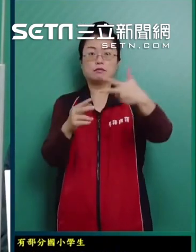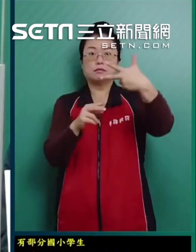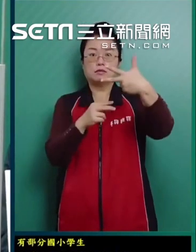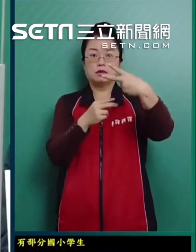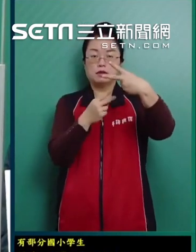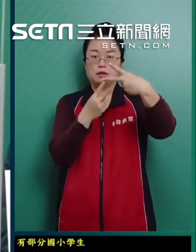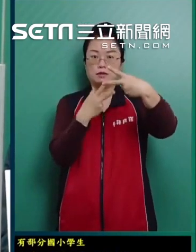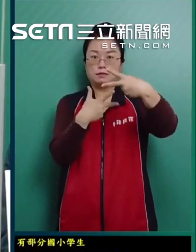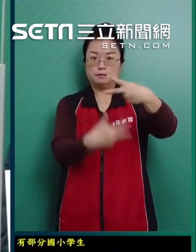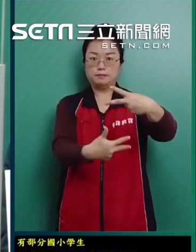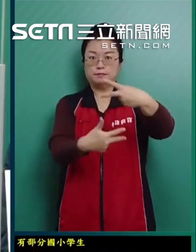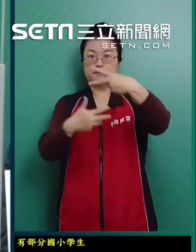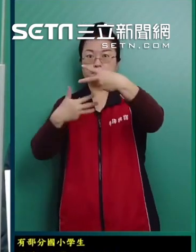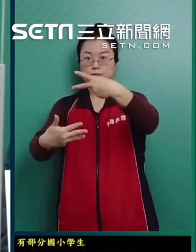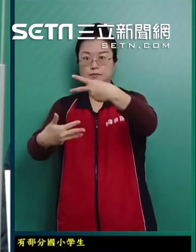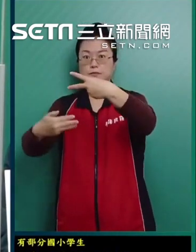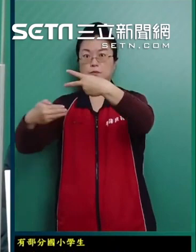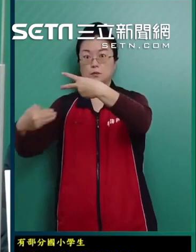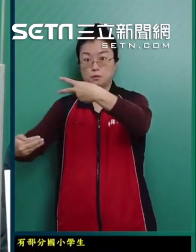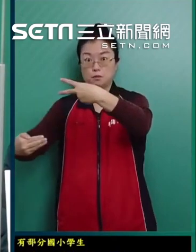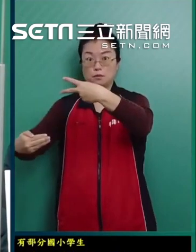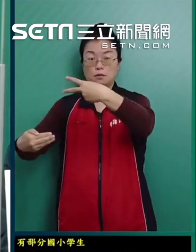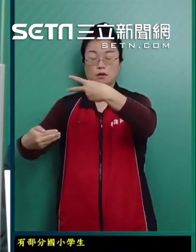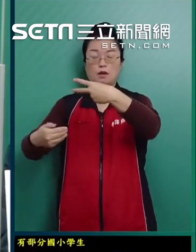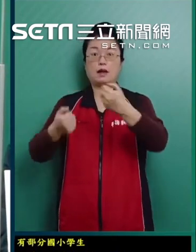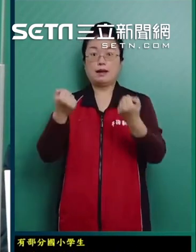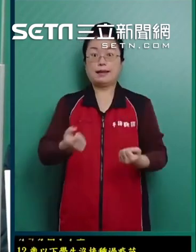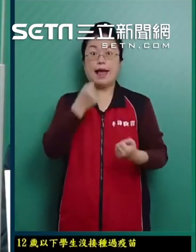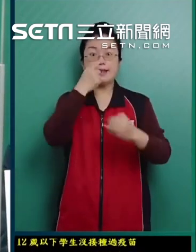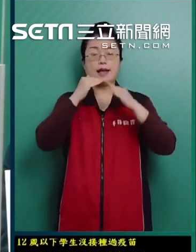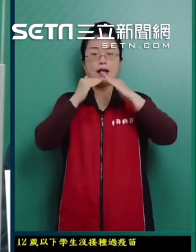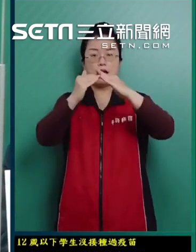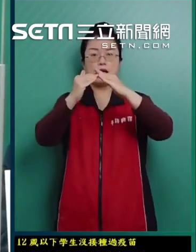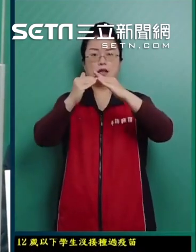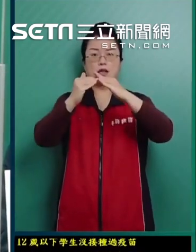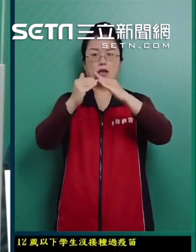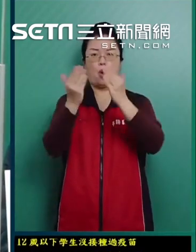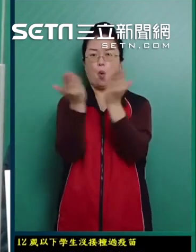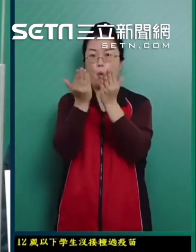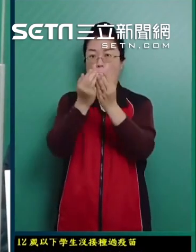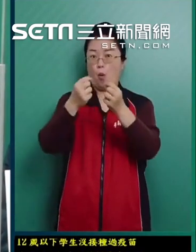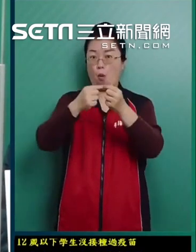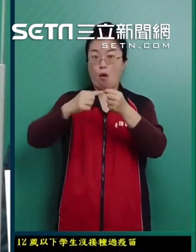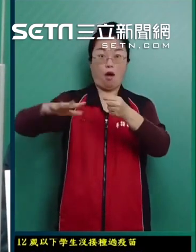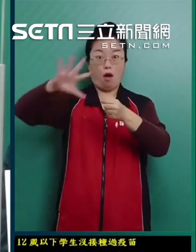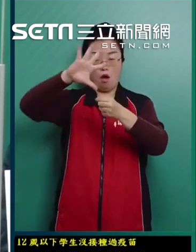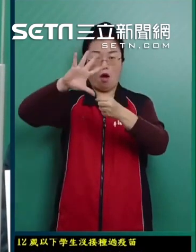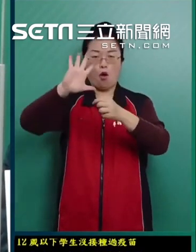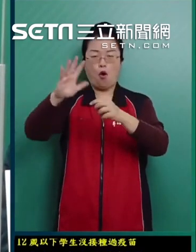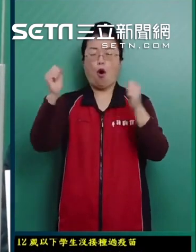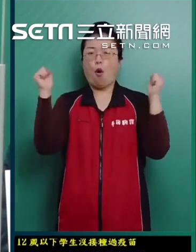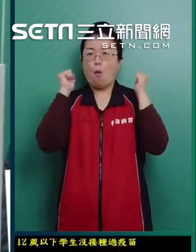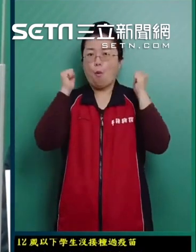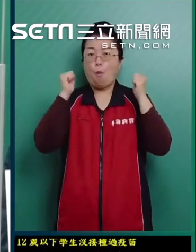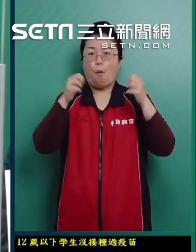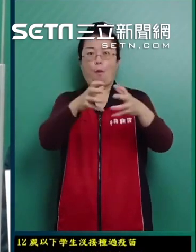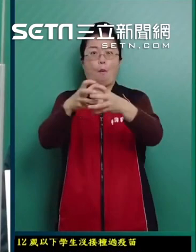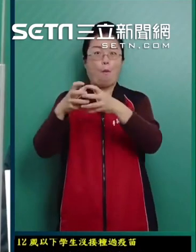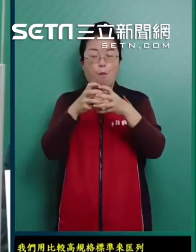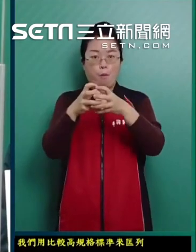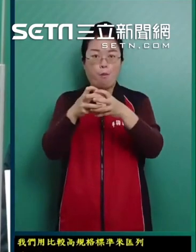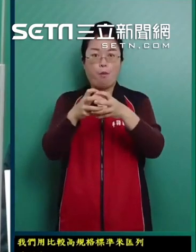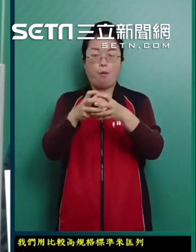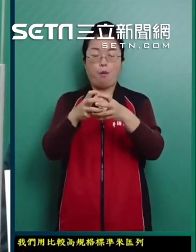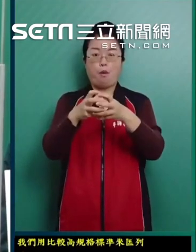2月7号、8号、9号3天，在某高中，台南市某高中，有举办一个冬令营，那其中的队服老师有一位